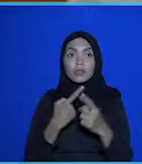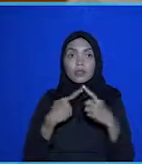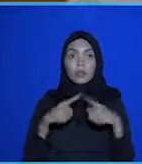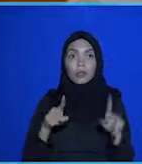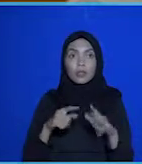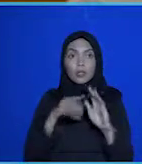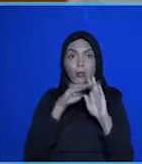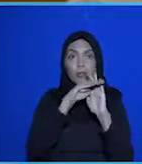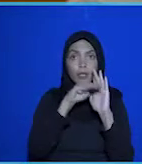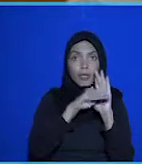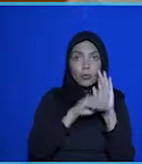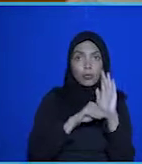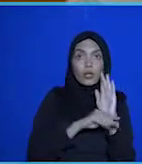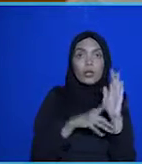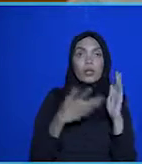Namun aturan